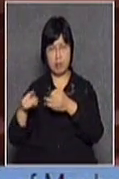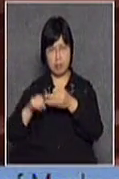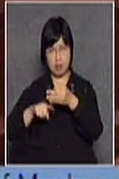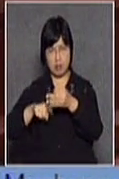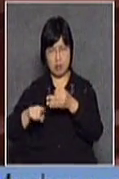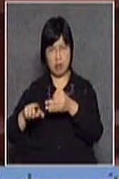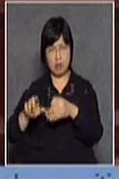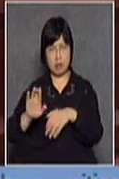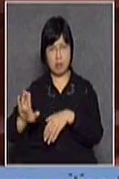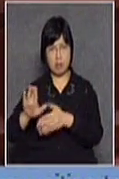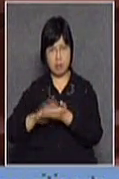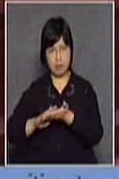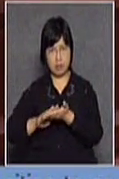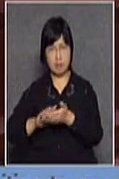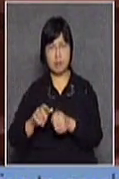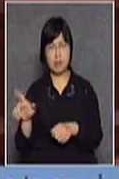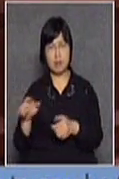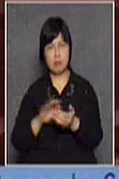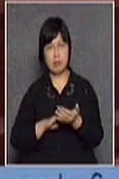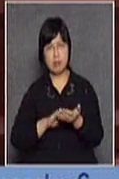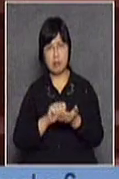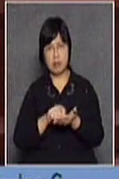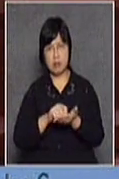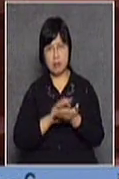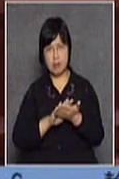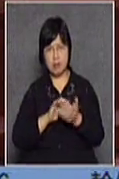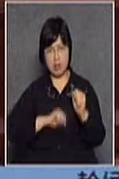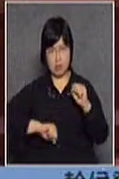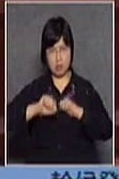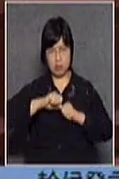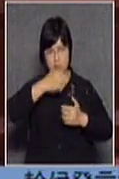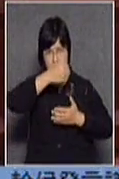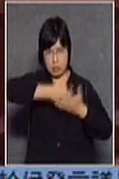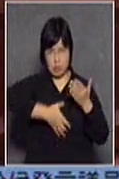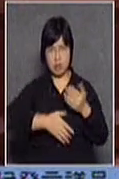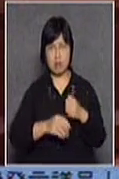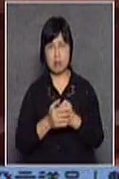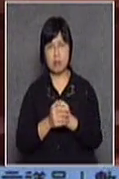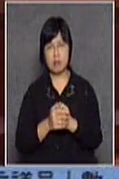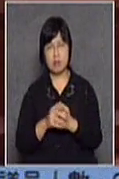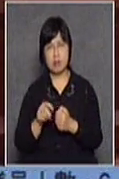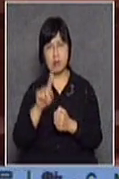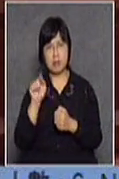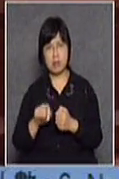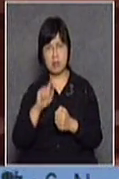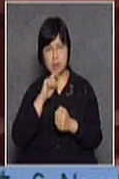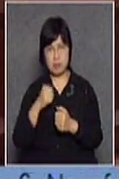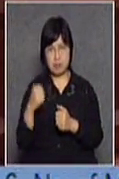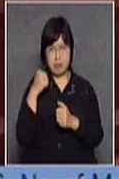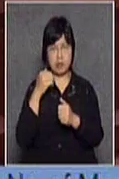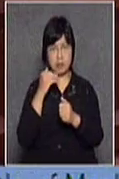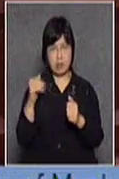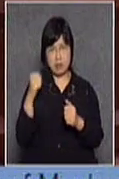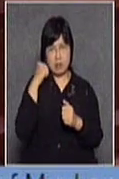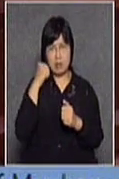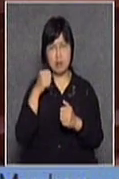他的文章裏面還講述這個行動的原則，以及講為何有殺傷力，就是行動